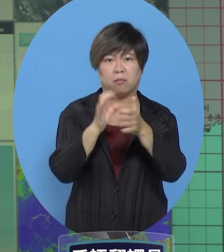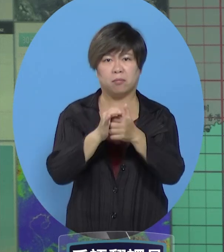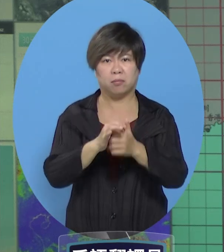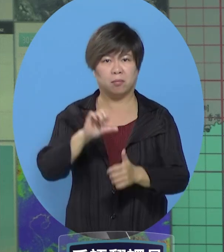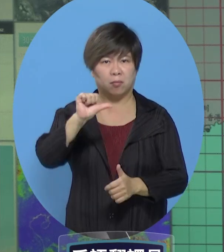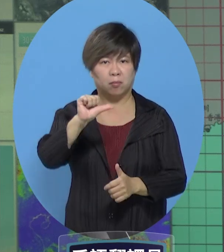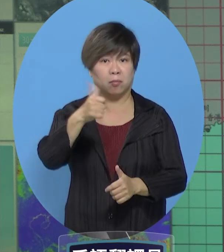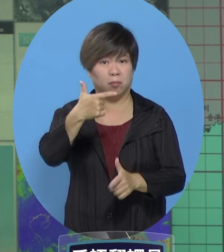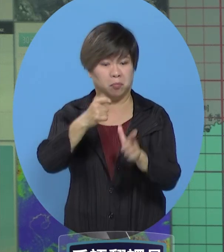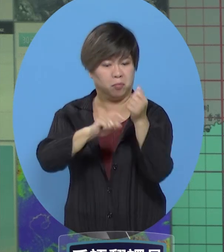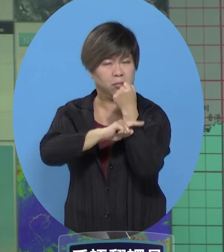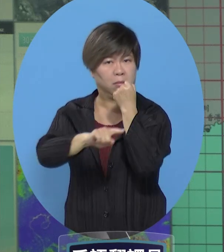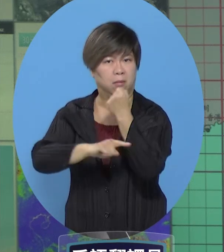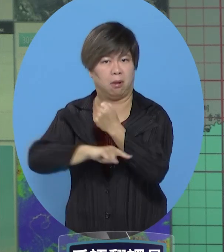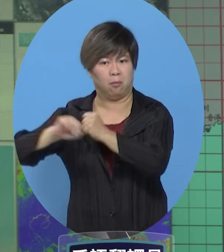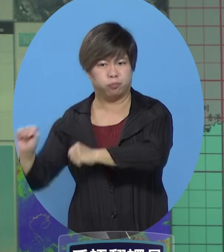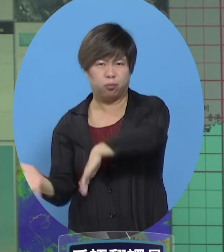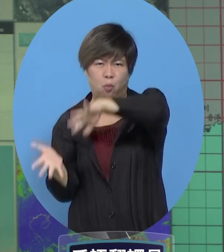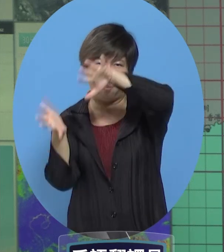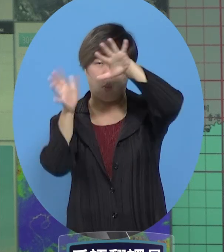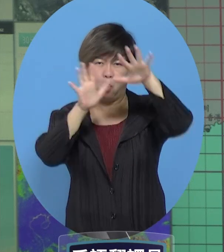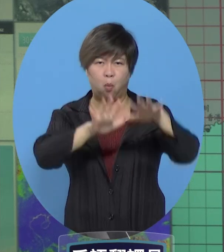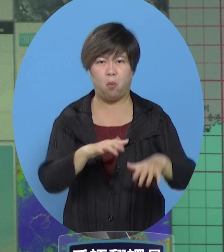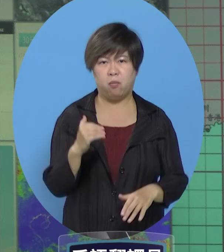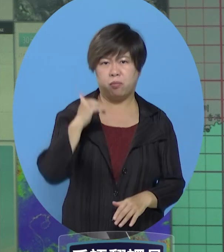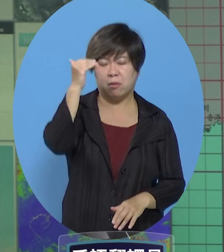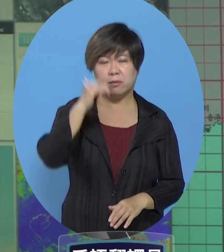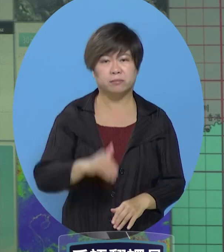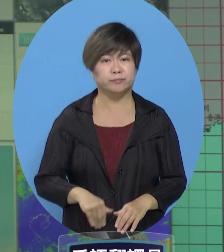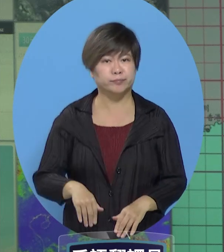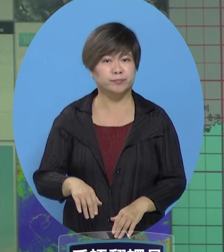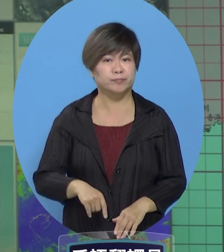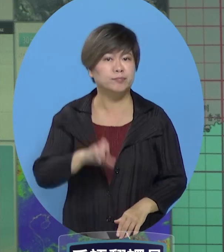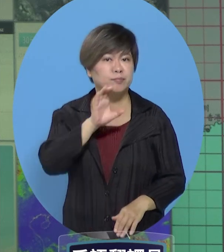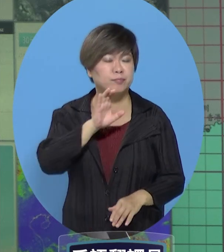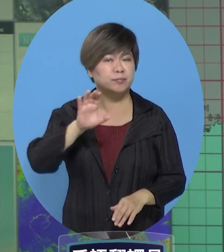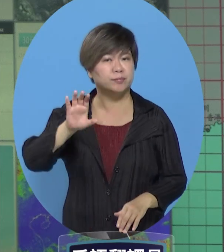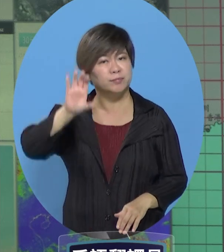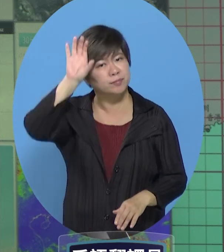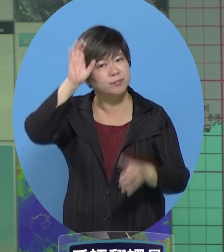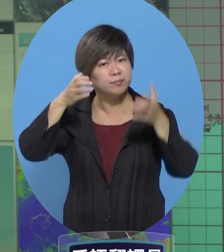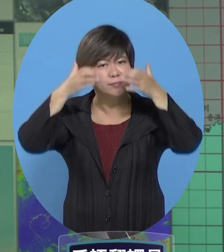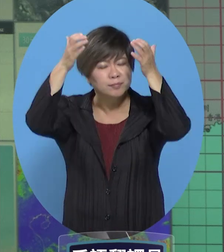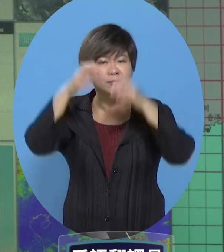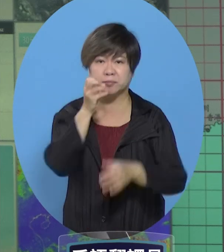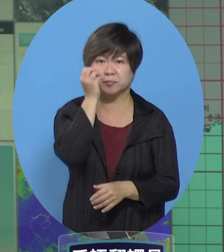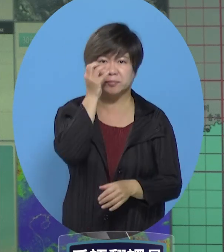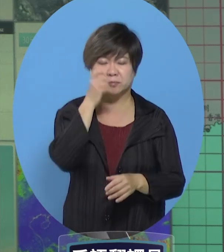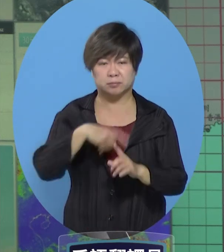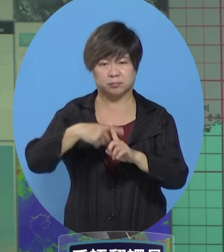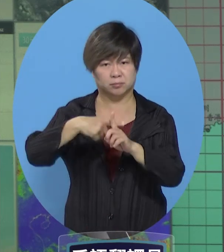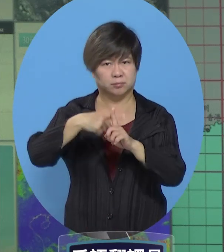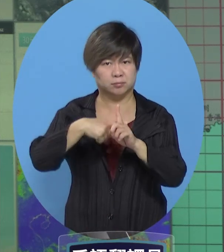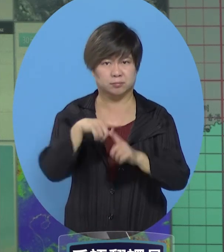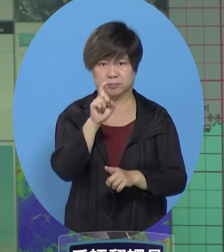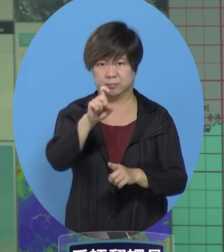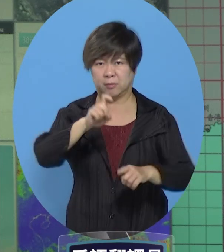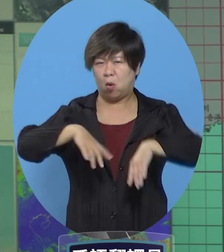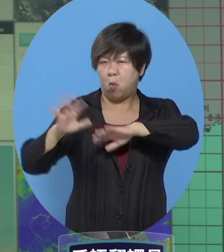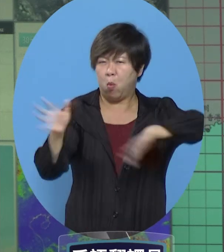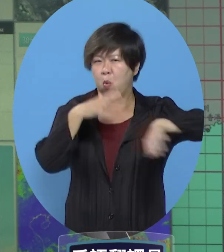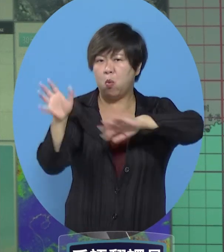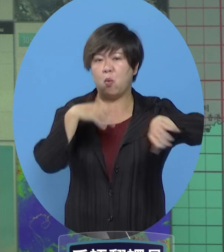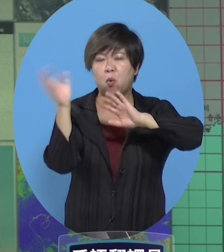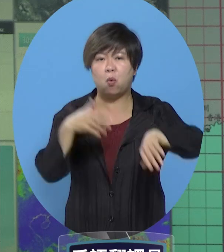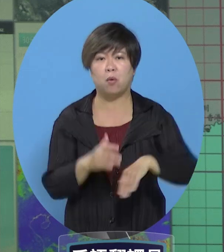的浪高，而且呢，像苏澳还有花莲也观测到了10级的阵风，显示东北部